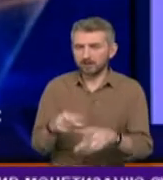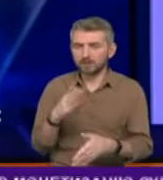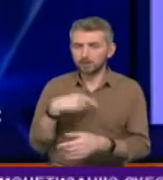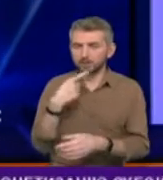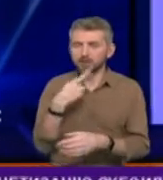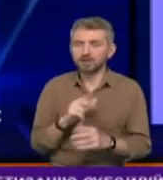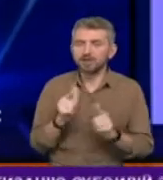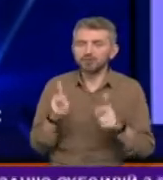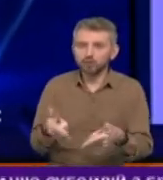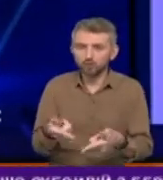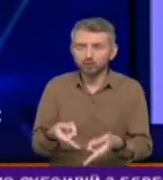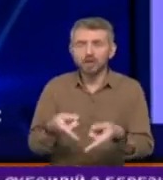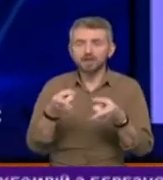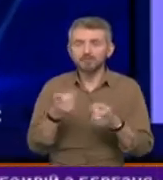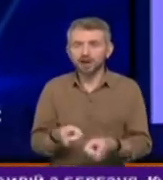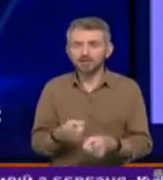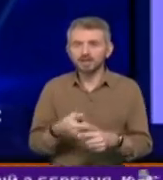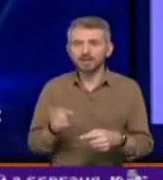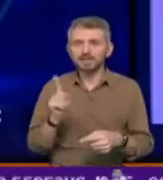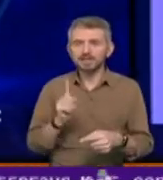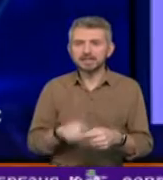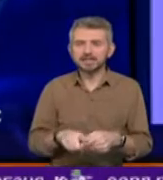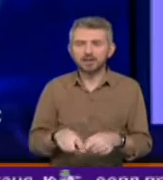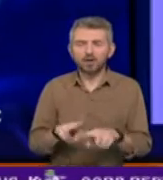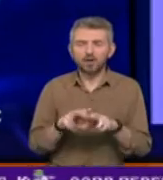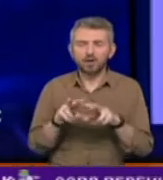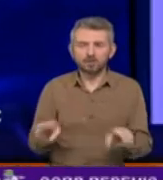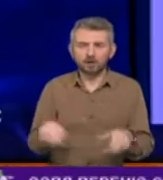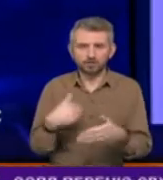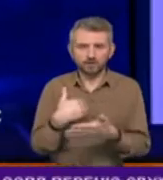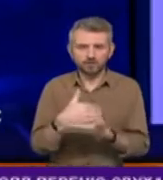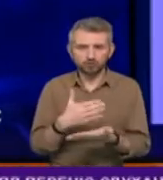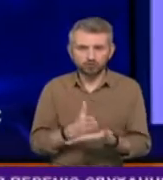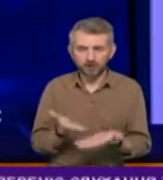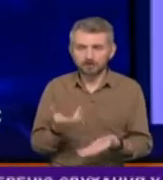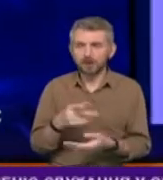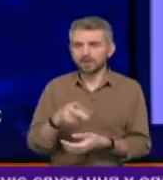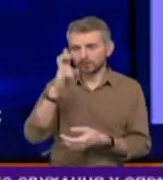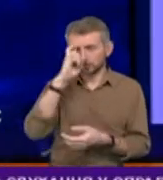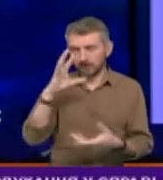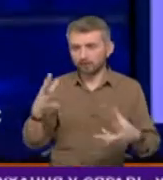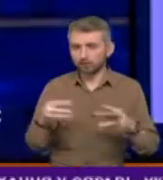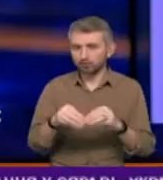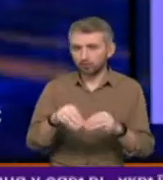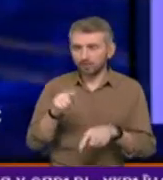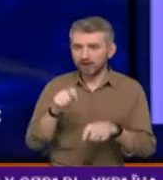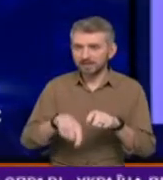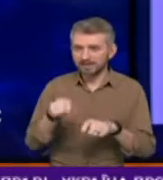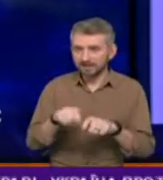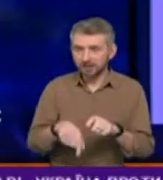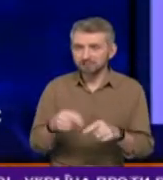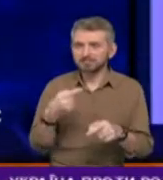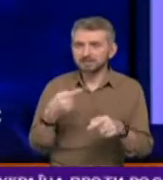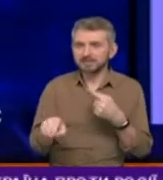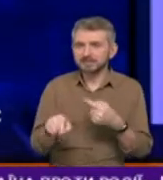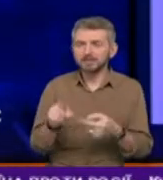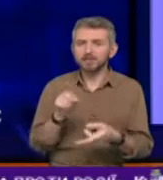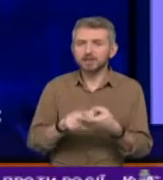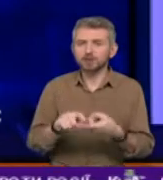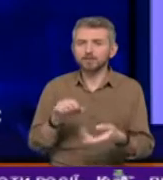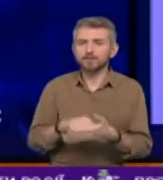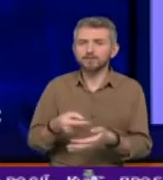І, в принципі, є і у нас і тести і польською мовою, кримсько-татарською, румунською. Вони можуть обирати. Я тут погоджуюсь, тому що